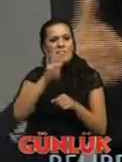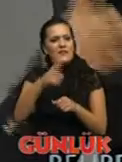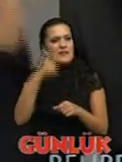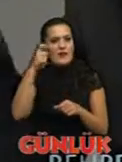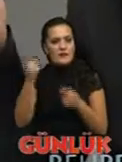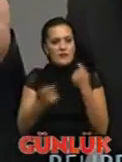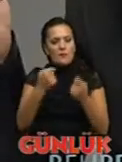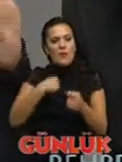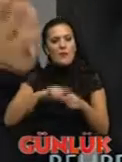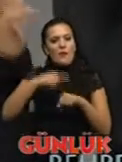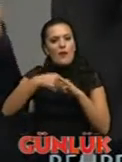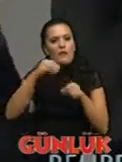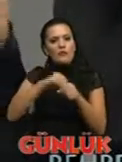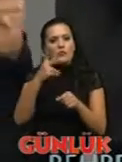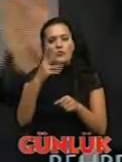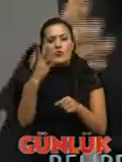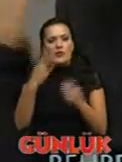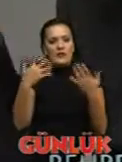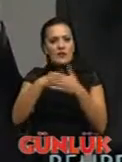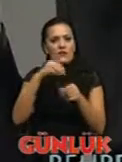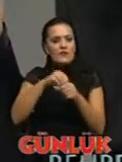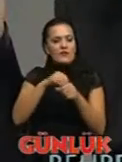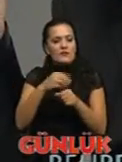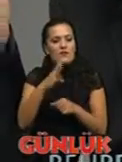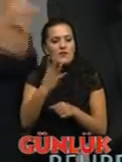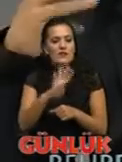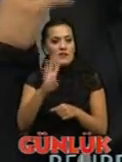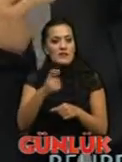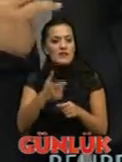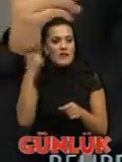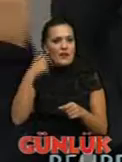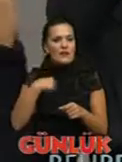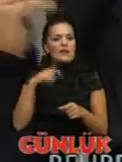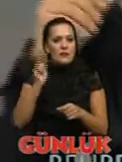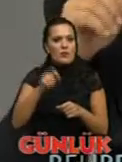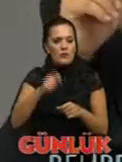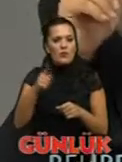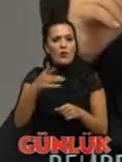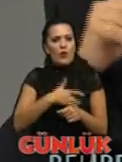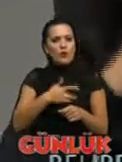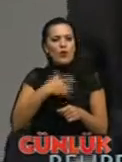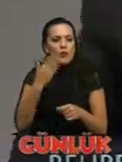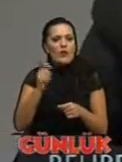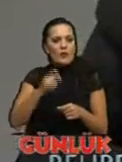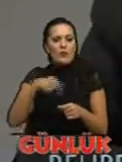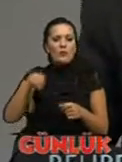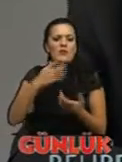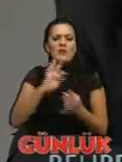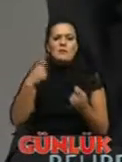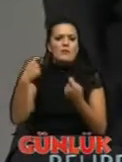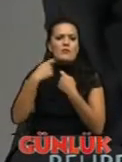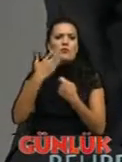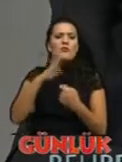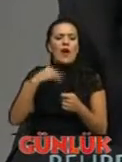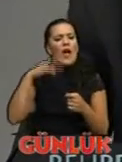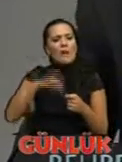çalışıyordur. Neyse ben haftada işte 3-4 gecede 40 saati ve bunu gönüllü olarak yapıyorsunuz. Yapıyorum işte. Tabii. Kimsenin zorla diyor ki hatta tam tersine